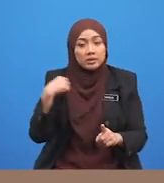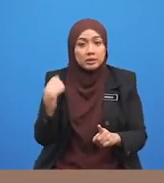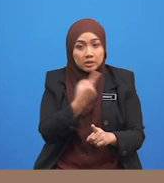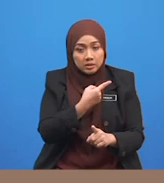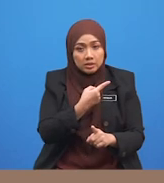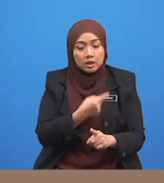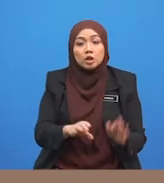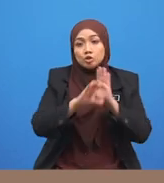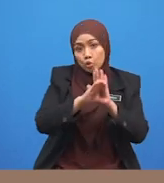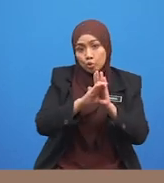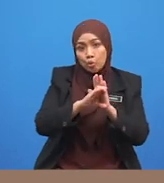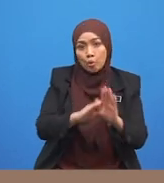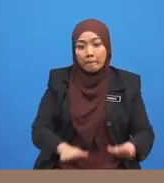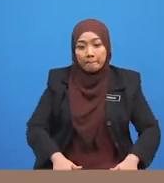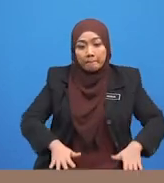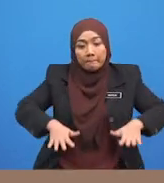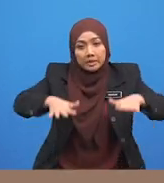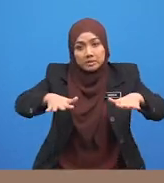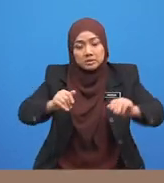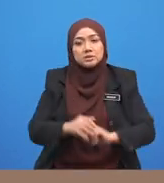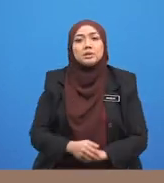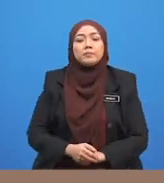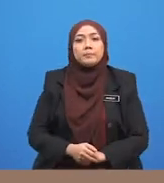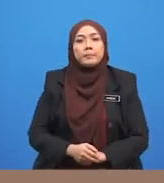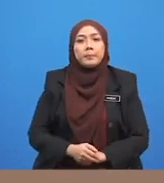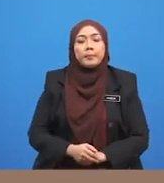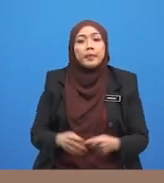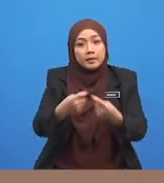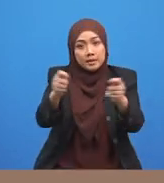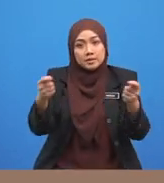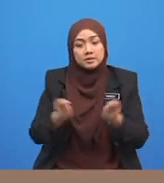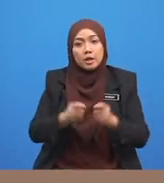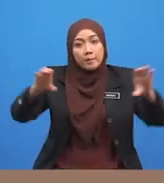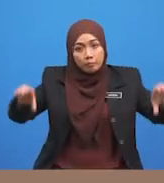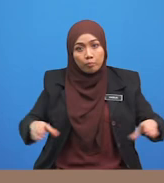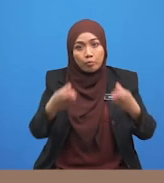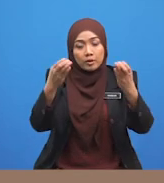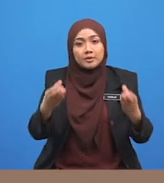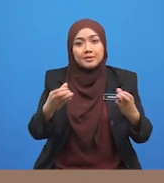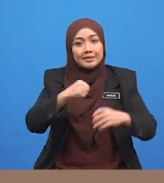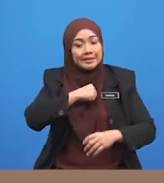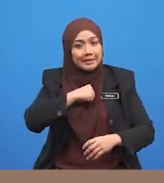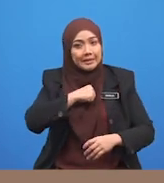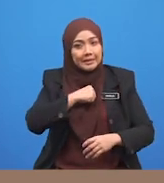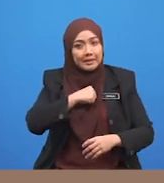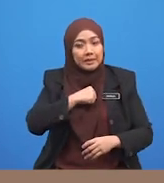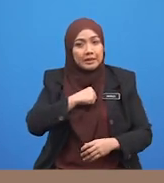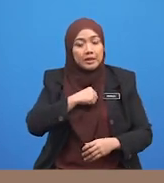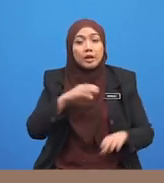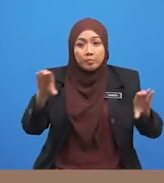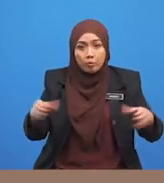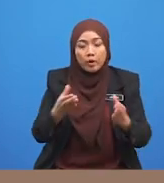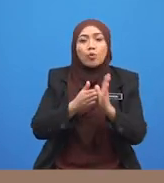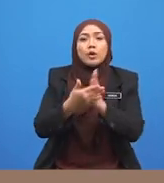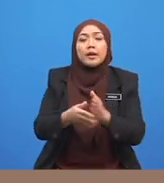Sementara tasik buatan manusia ialah tasik yang dibina oleh manusia untuk manfaat kepada manusia